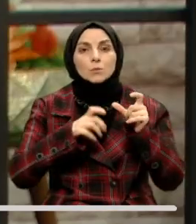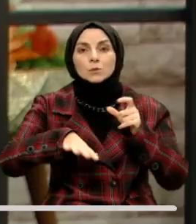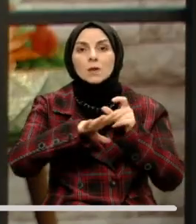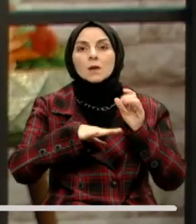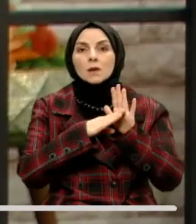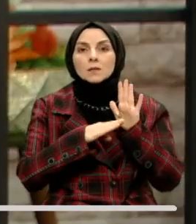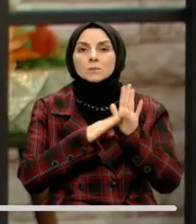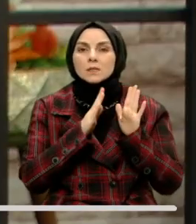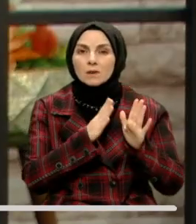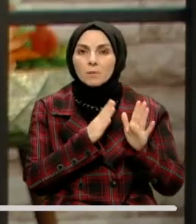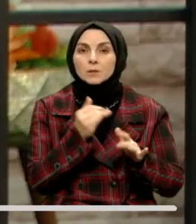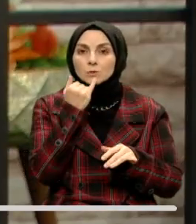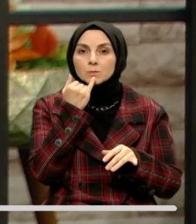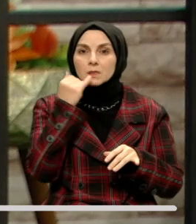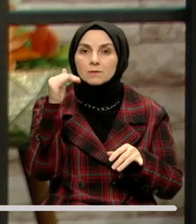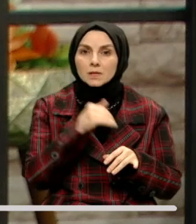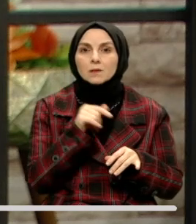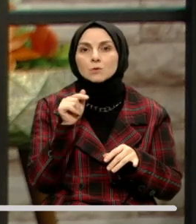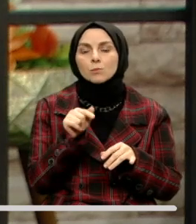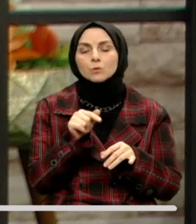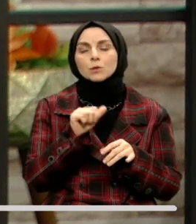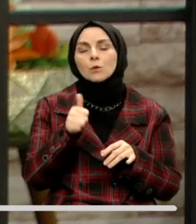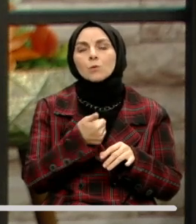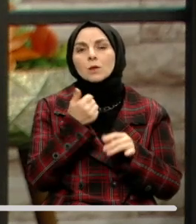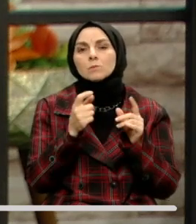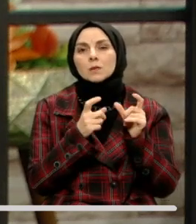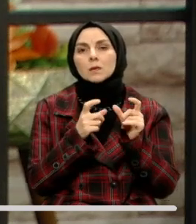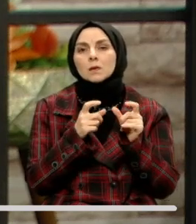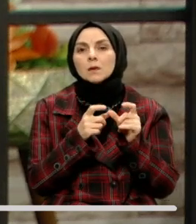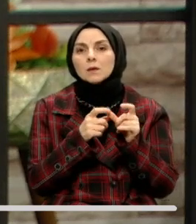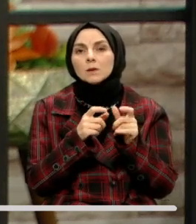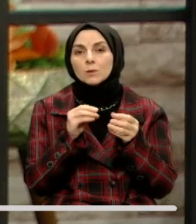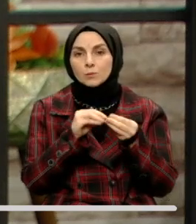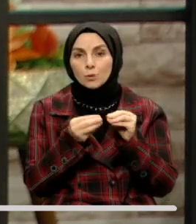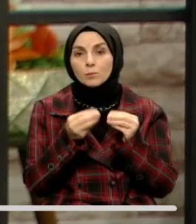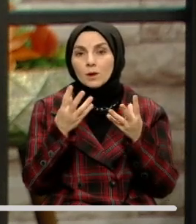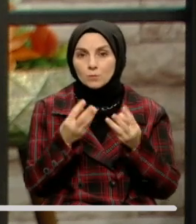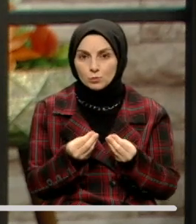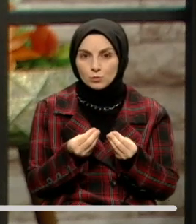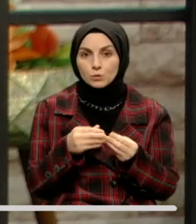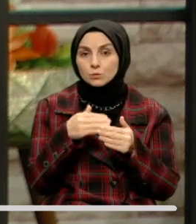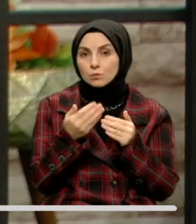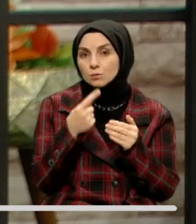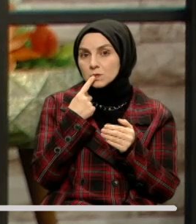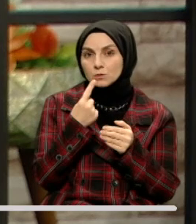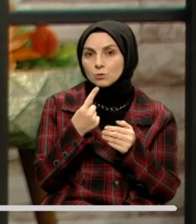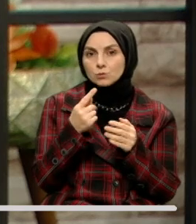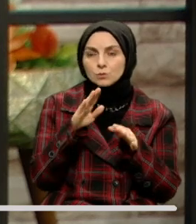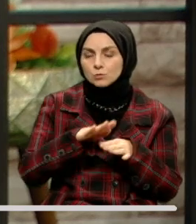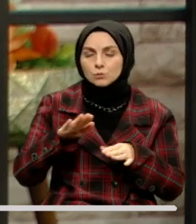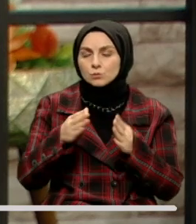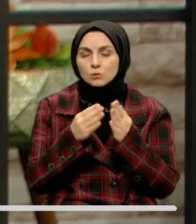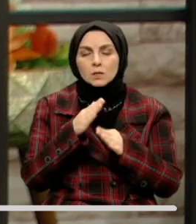misafir ağırlıyorsak, buralarda da tabii ki ciddi soru işaretleri var. Sonrasında da diyoruz ya çocuk neden teknoloji